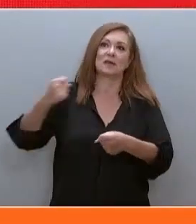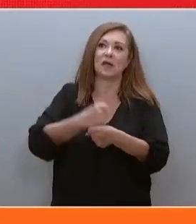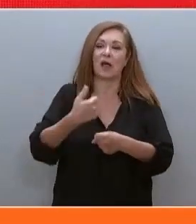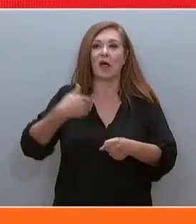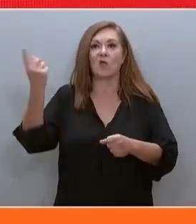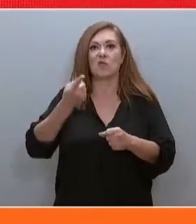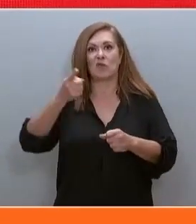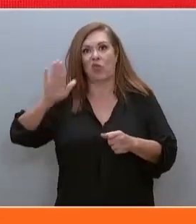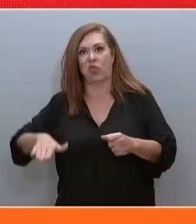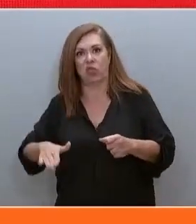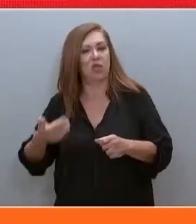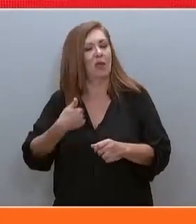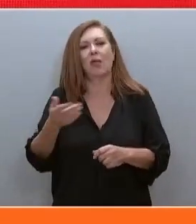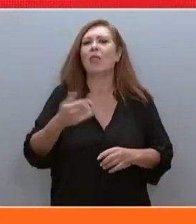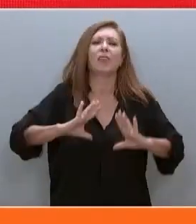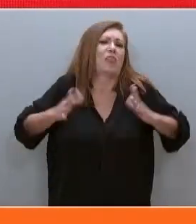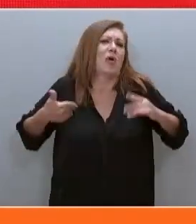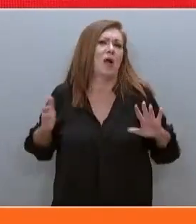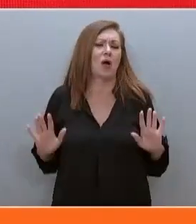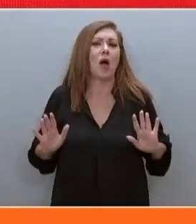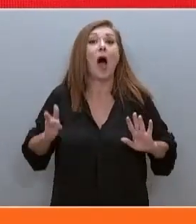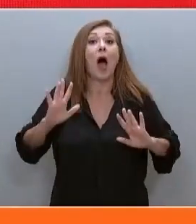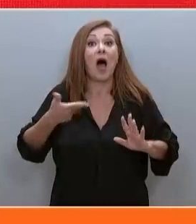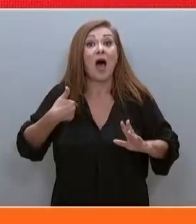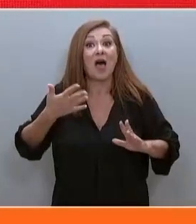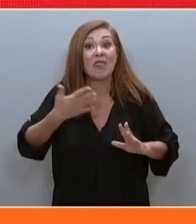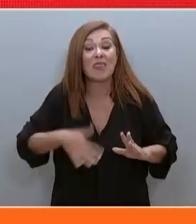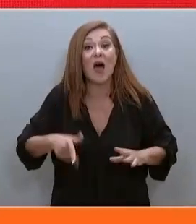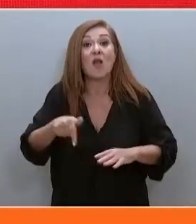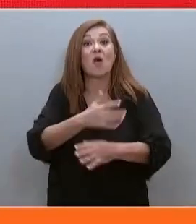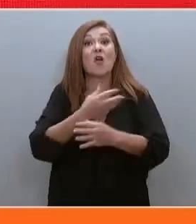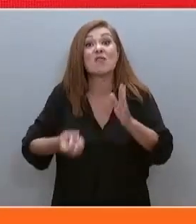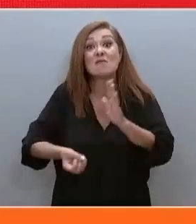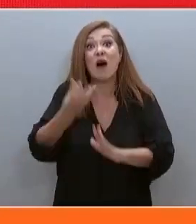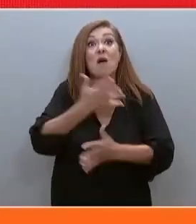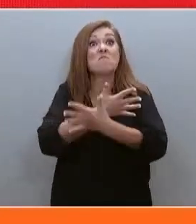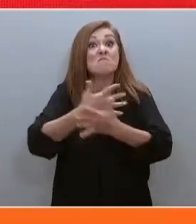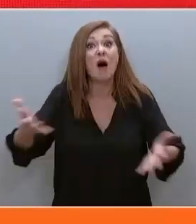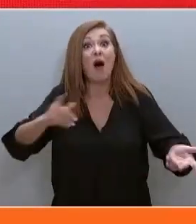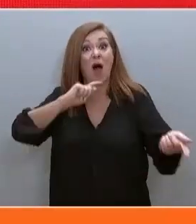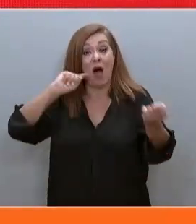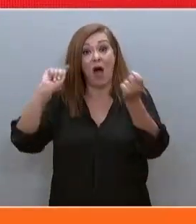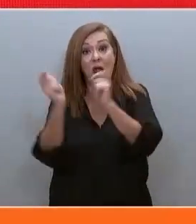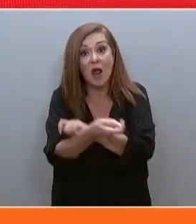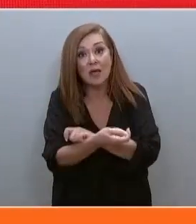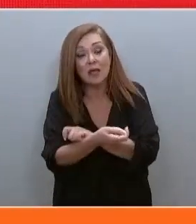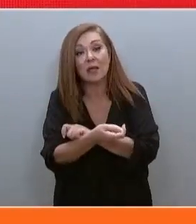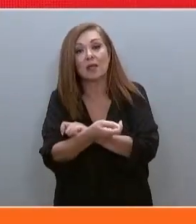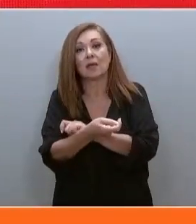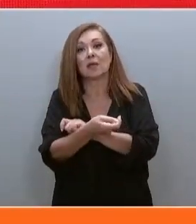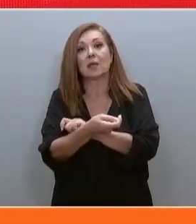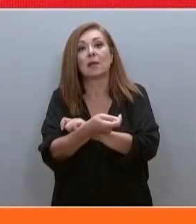Για να προχωρήσει αυτή η δυνατότητα, αυτή η προοπτική της νέας μεγάλης αλλαγής που έχει ανάγκη ο τόπος, υπάρχει μόνο